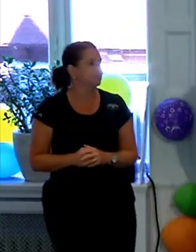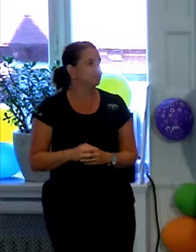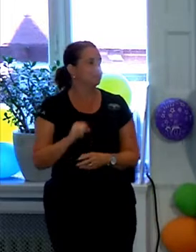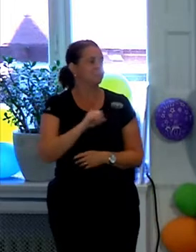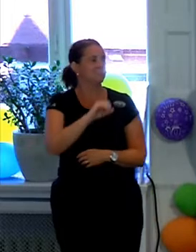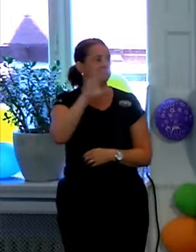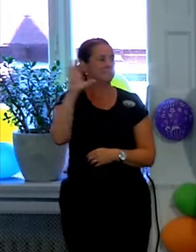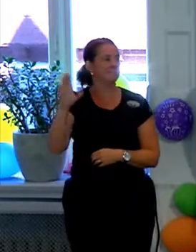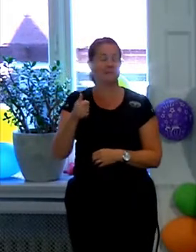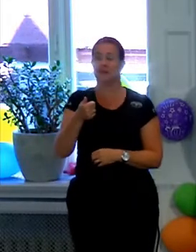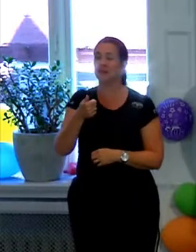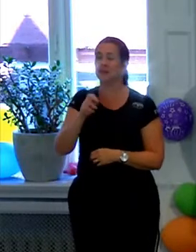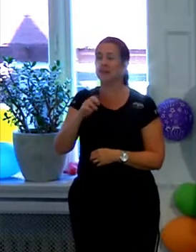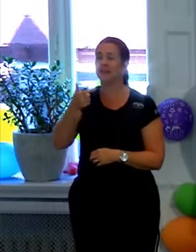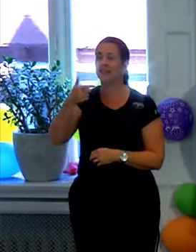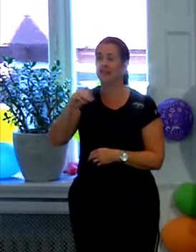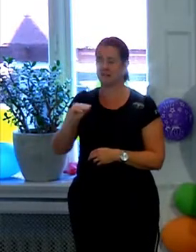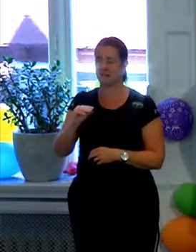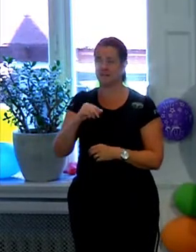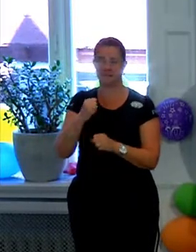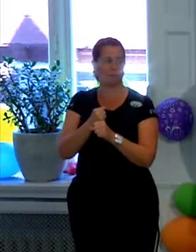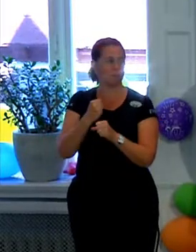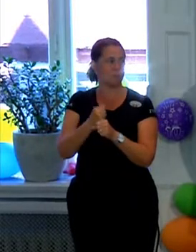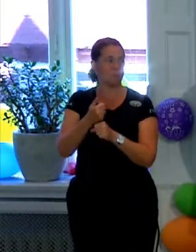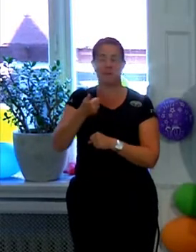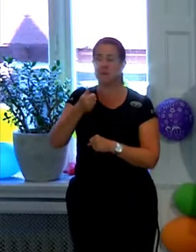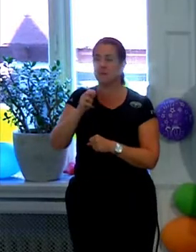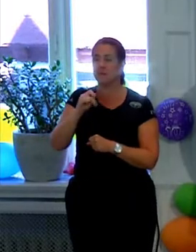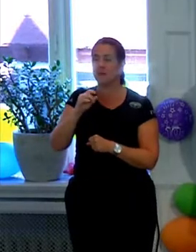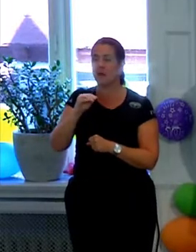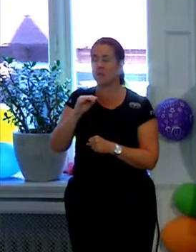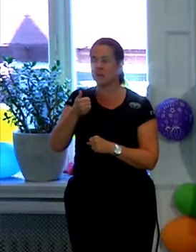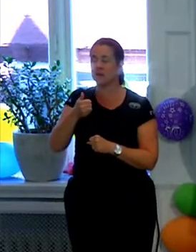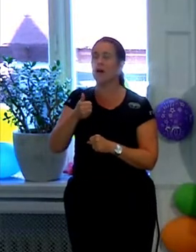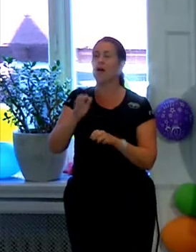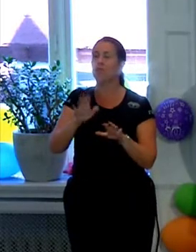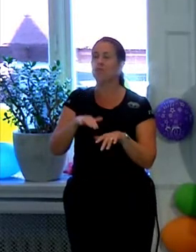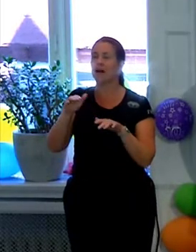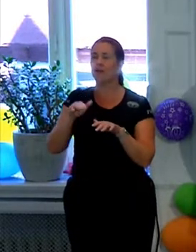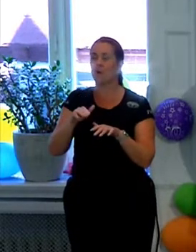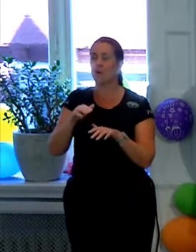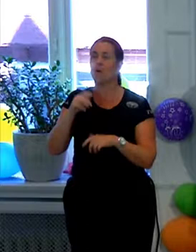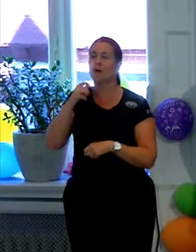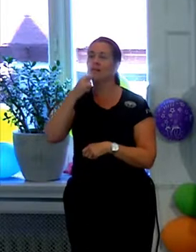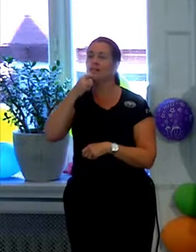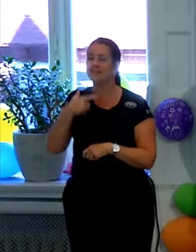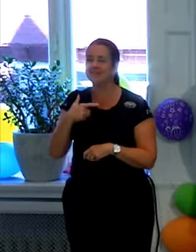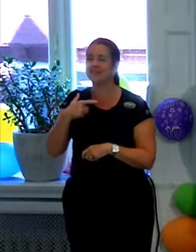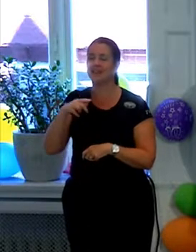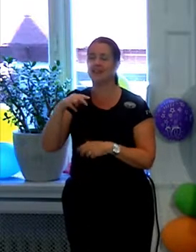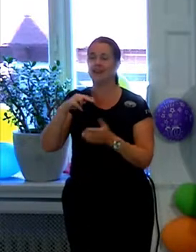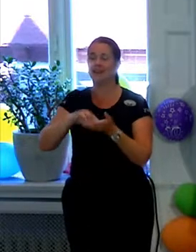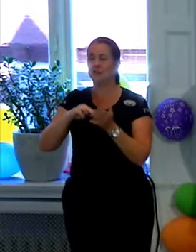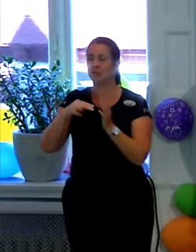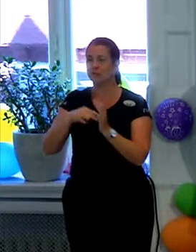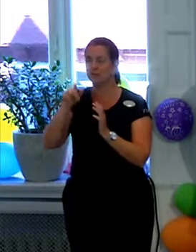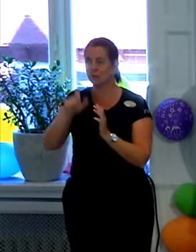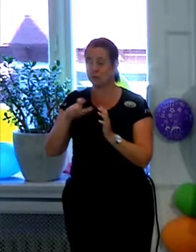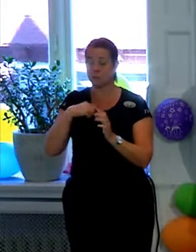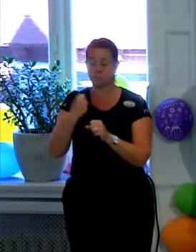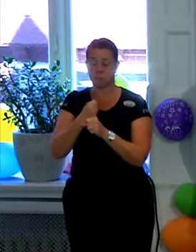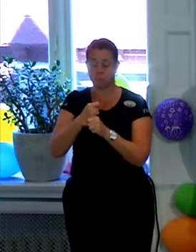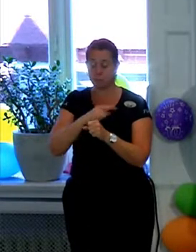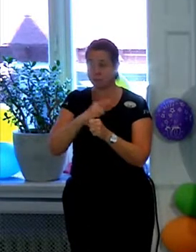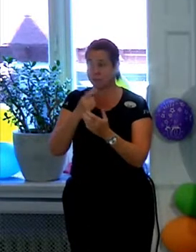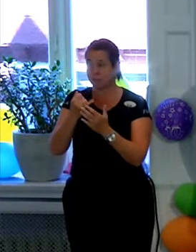Hej. Brita heter jag. Jag jobbar på BRIA, brand- och riskingenjören. Och vi jobbar ju mycket i infrastrukturen